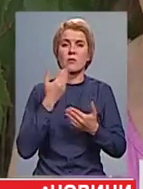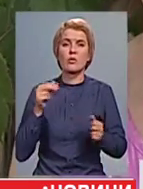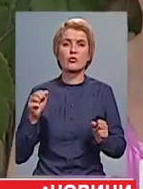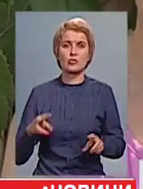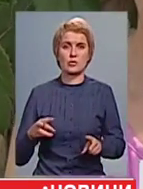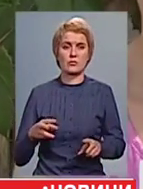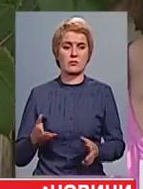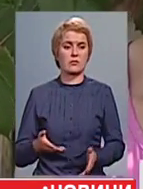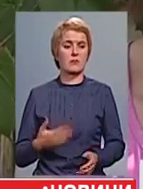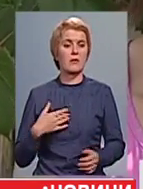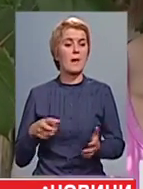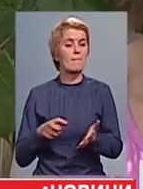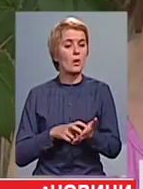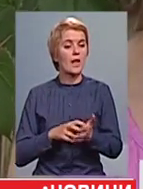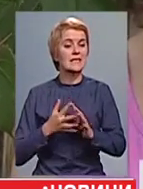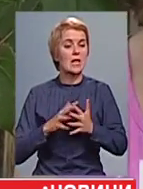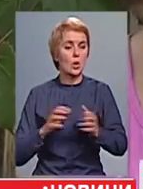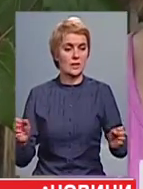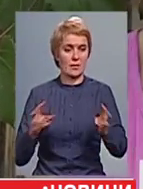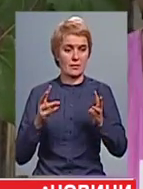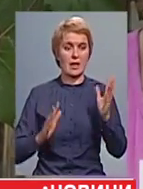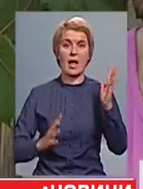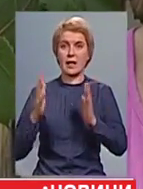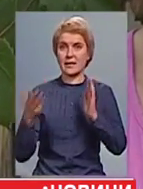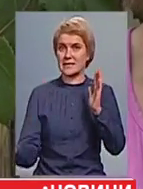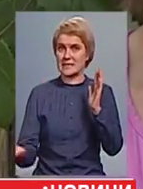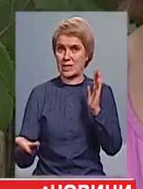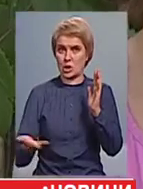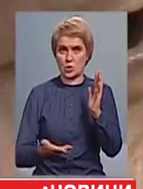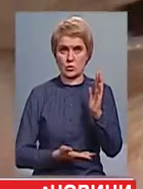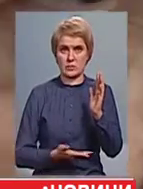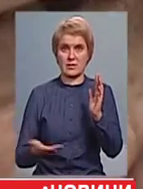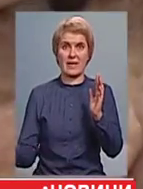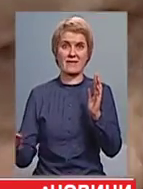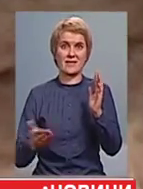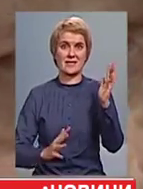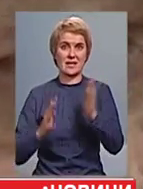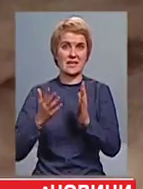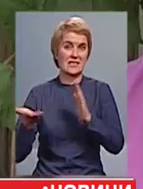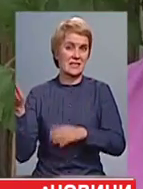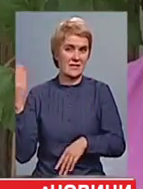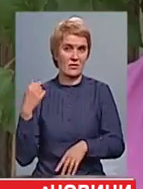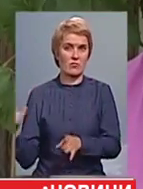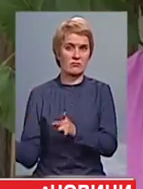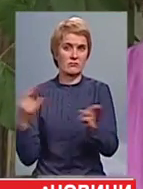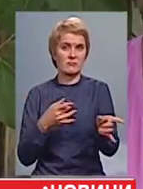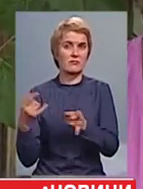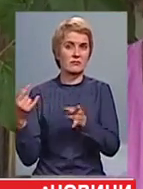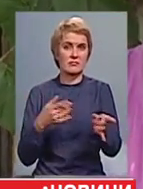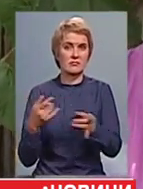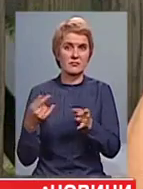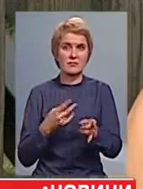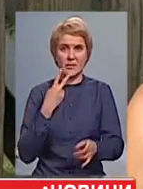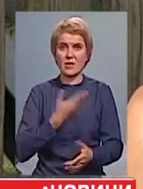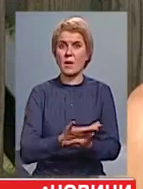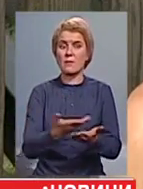що село займеться. Ну, ліс ріжуть. Вони вирізали цей ліс. Уже давно ми бачили, приїжджали площі, які